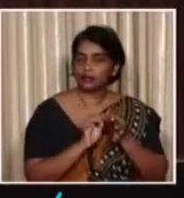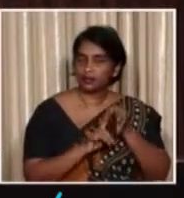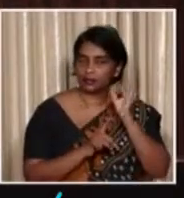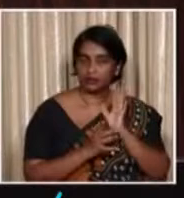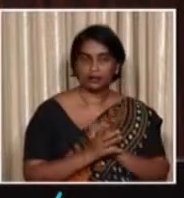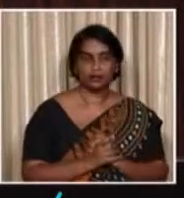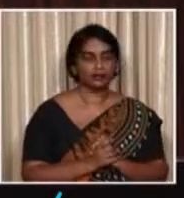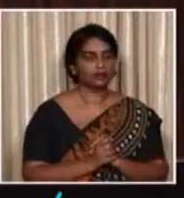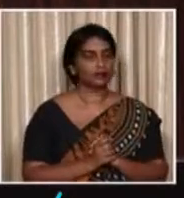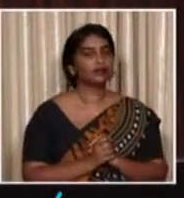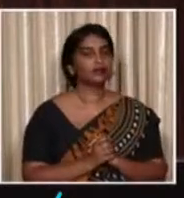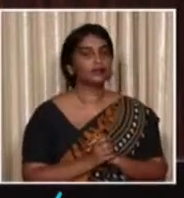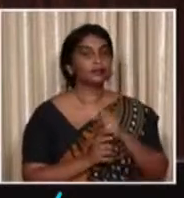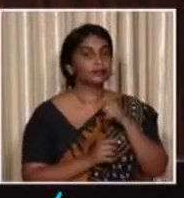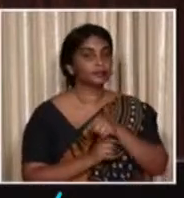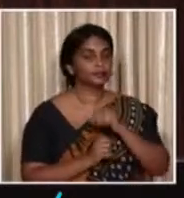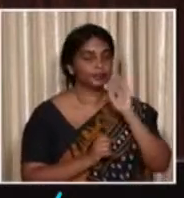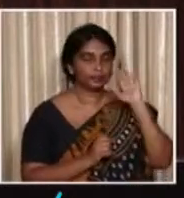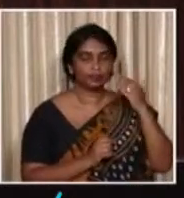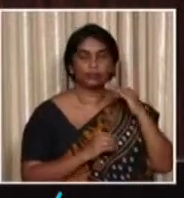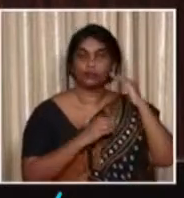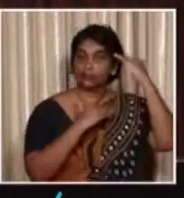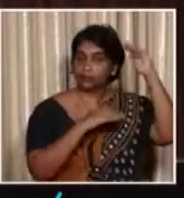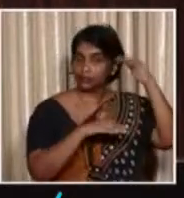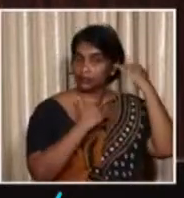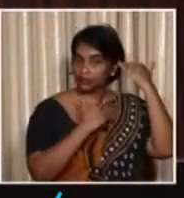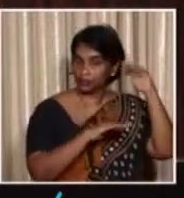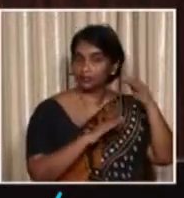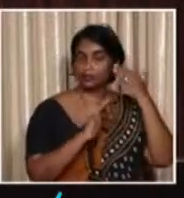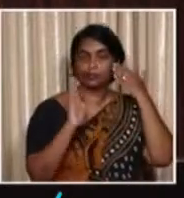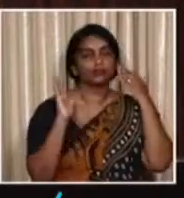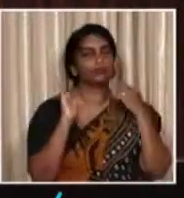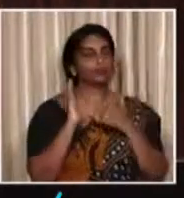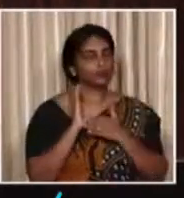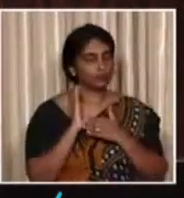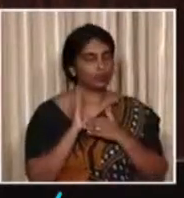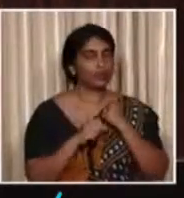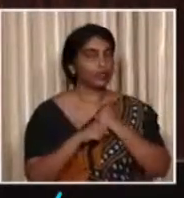Sabhapathumani, visheshayenma aanayana apanayana pilibanda gasat nivedana kipe.